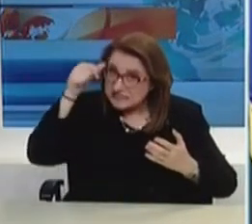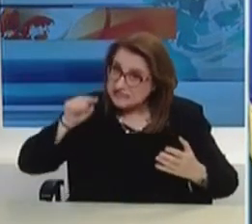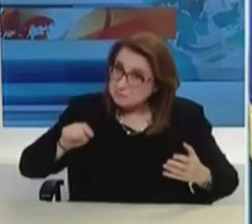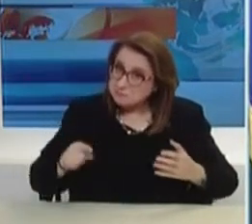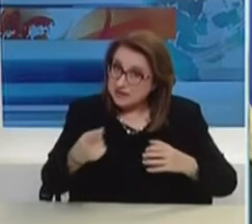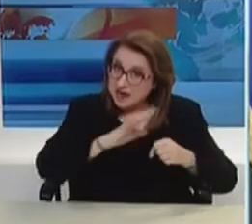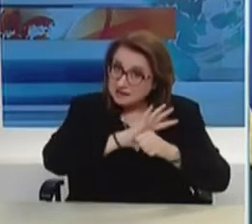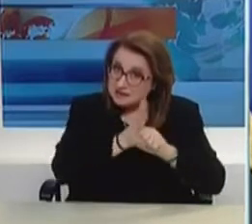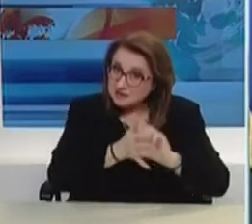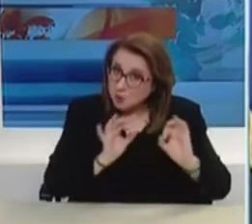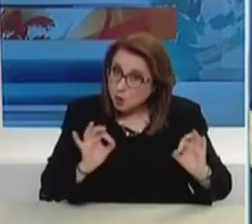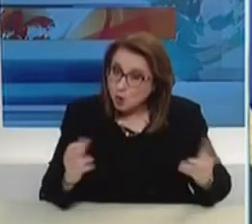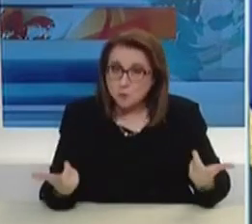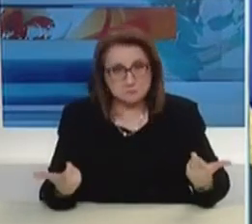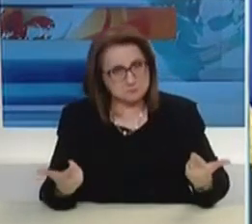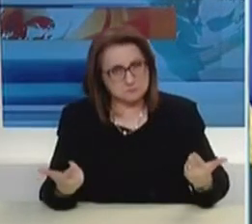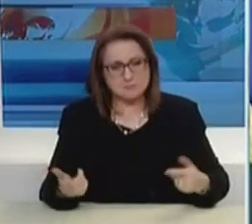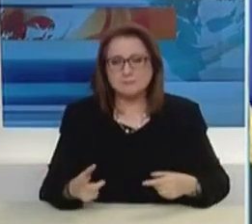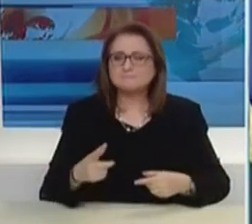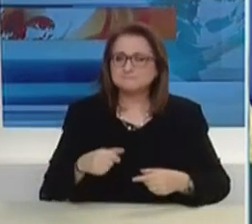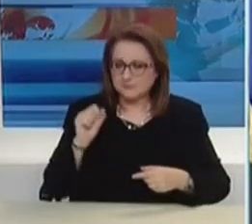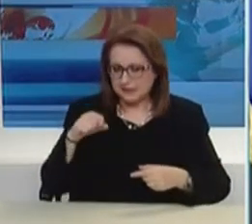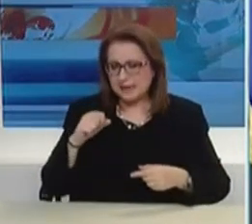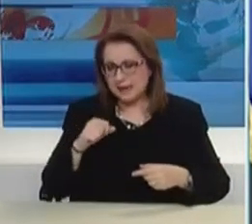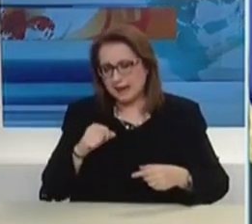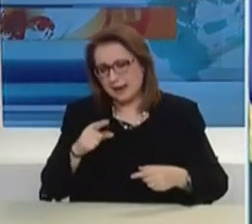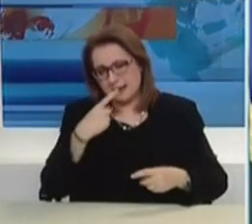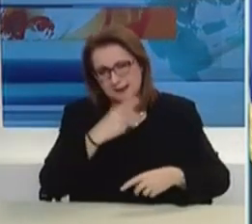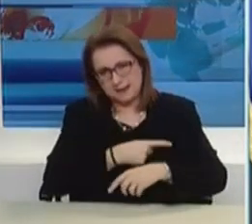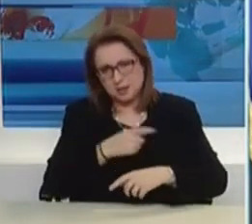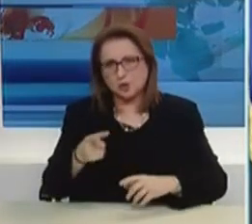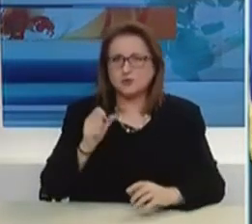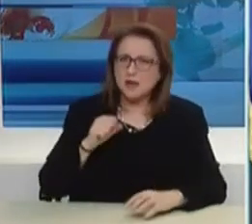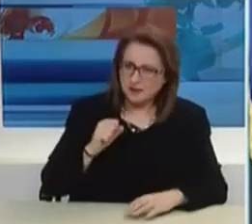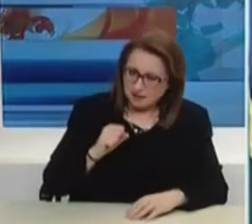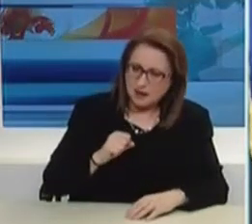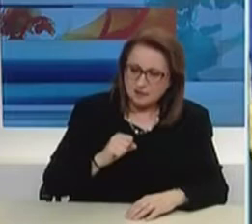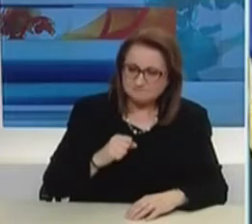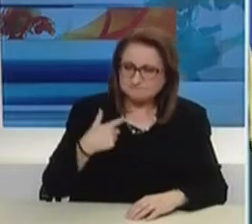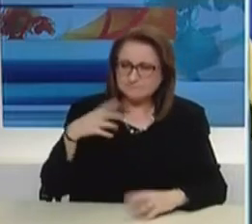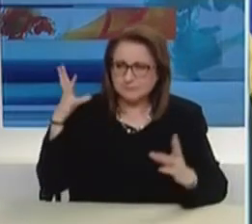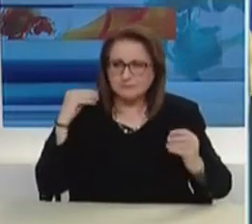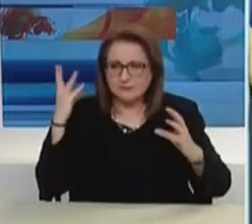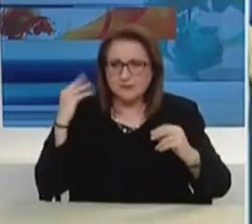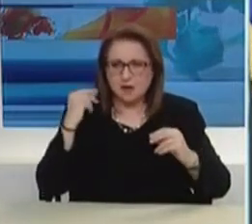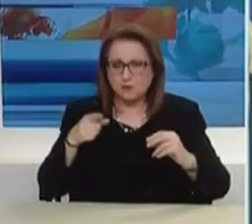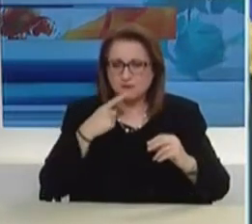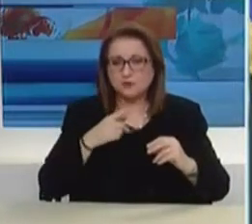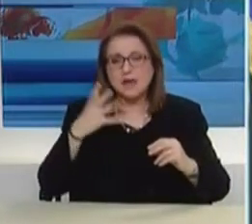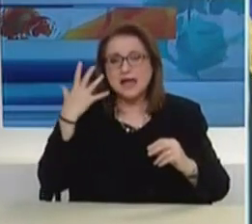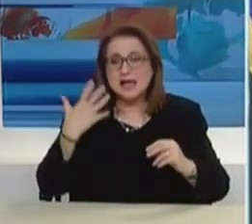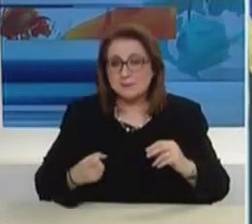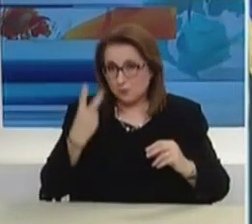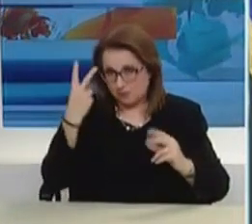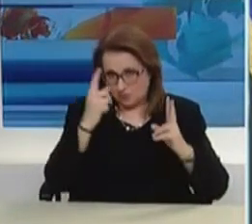Ναι, ακούγονται πολλά γι' αυτό. Να πω δύο πράγματα. Πρώτον, υπάρχουν κάποια βασικά επιστημονικά δεδομένα,